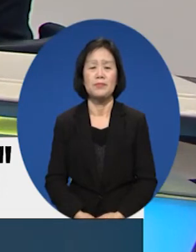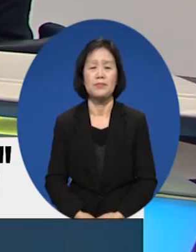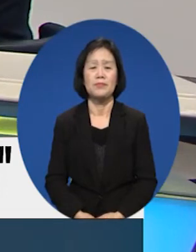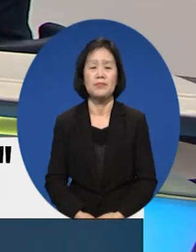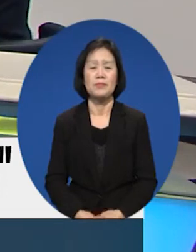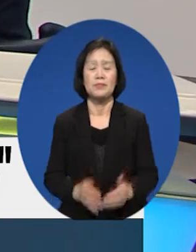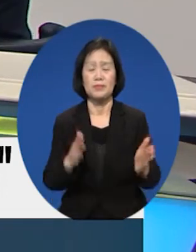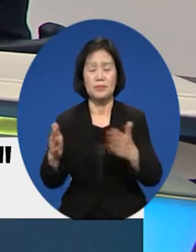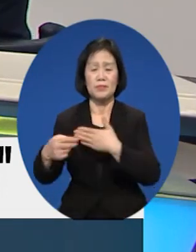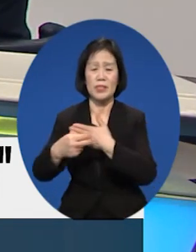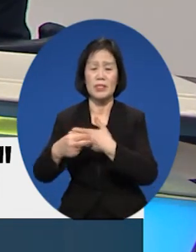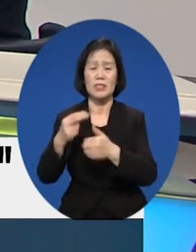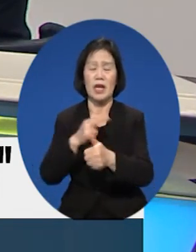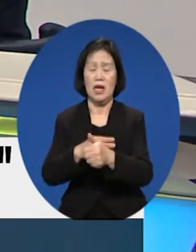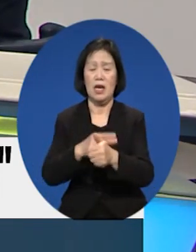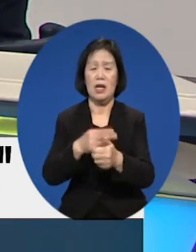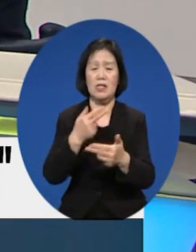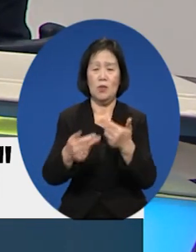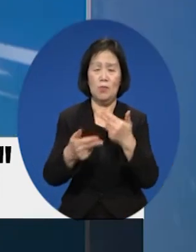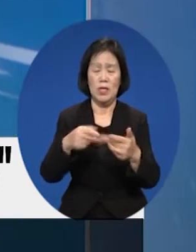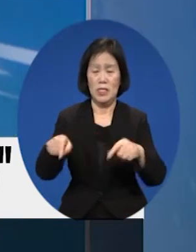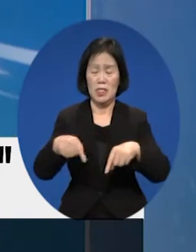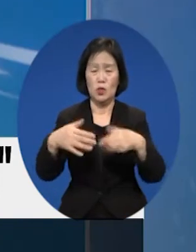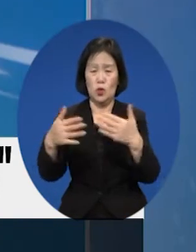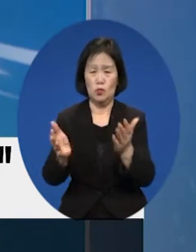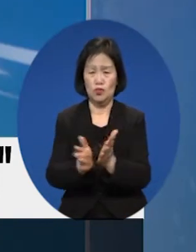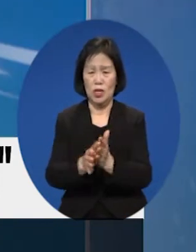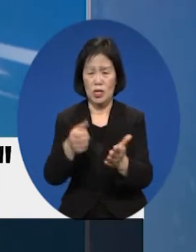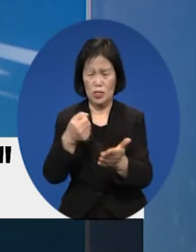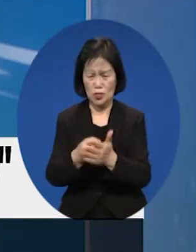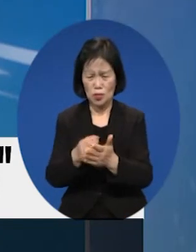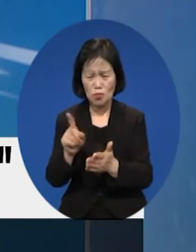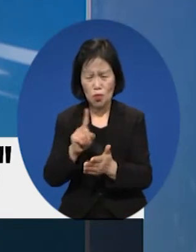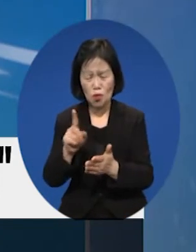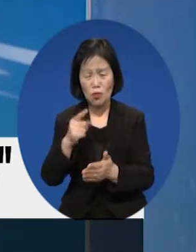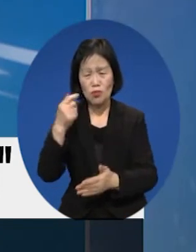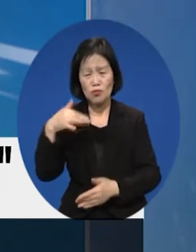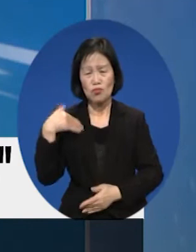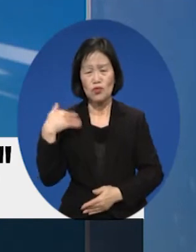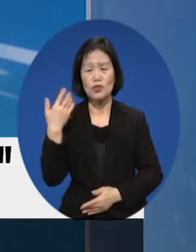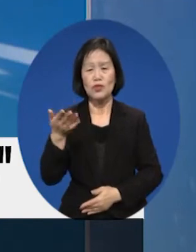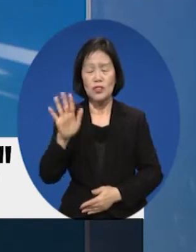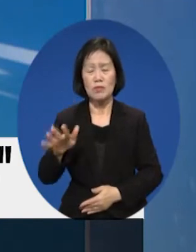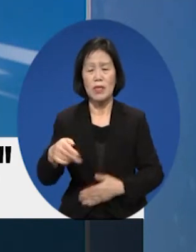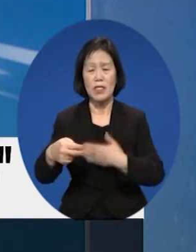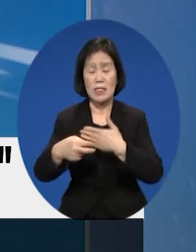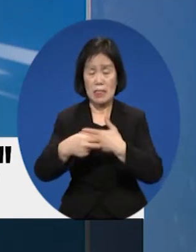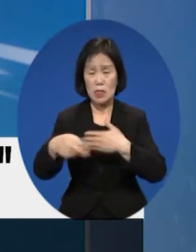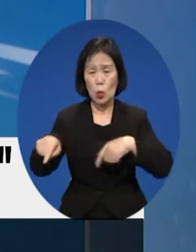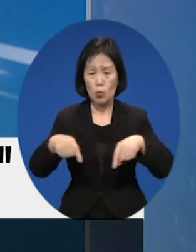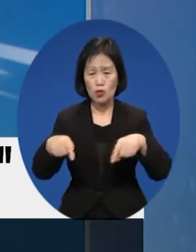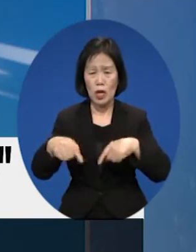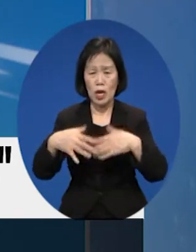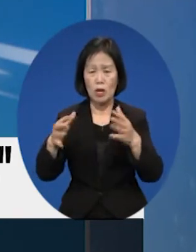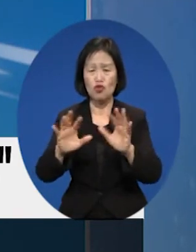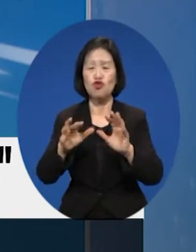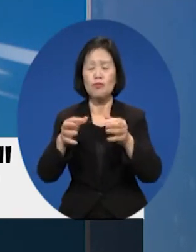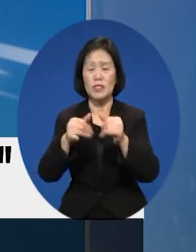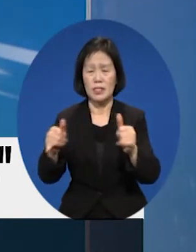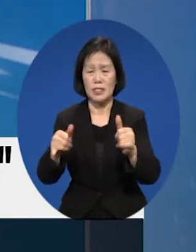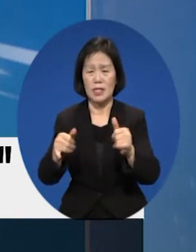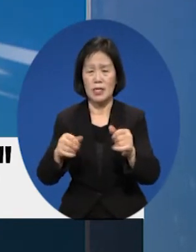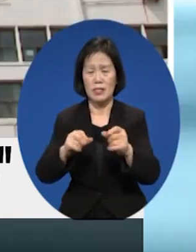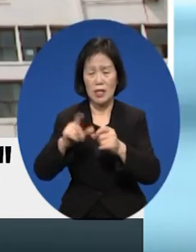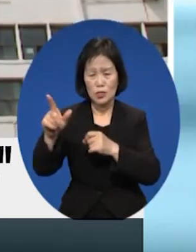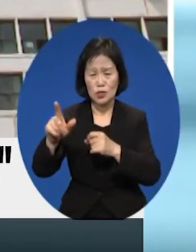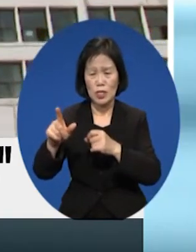그 의사협회가 지도부가 어떤 결정을 할지는 모르겠는데 의사협회 지도부가 만약에 그런 국민의 다수의 그것도 압도적